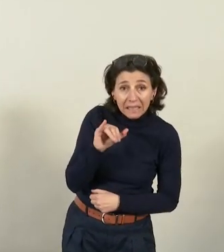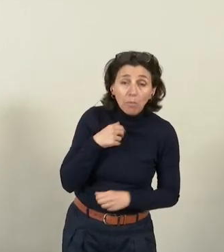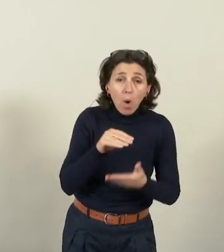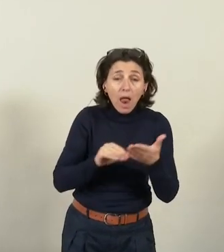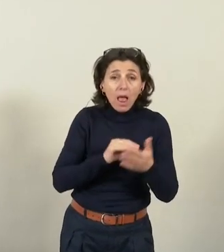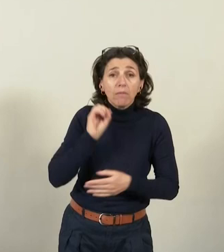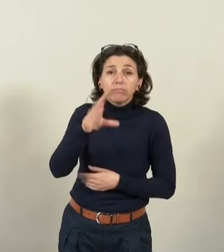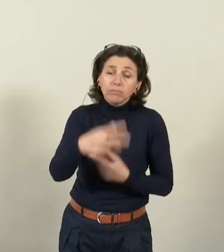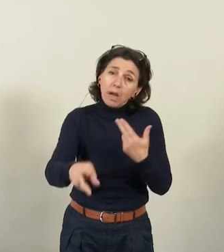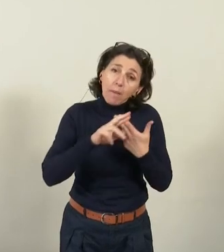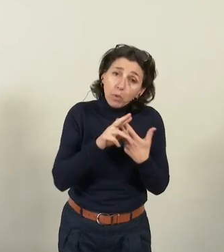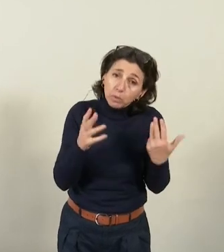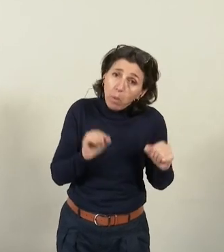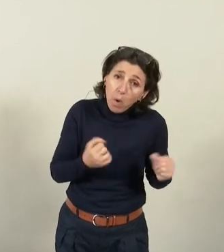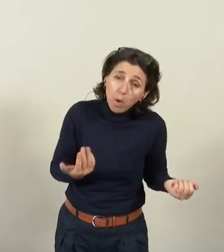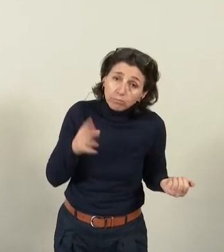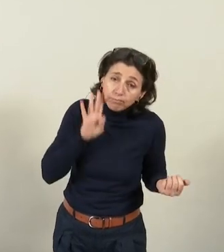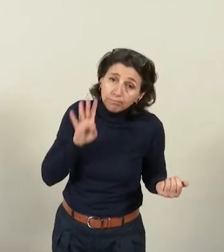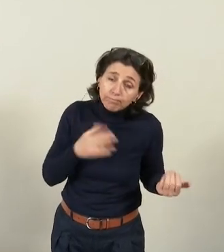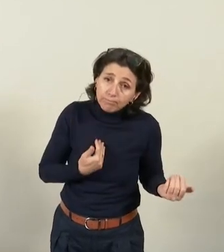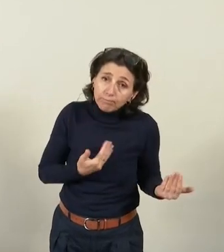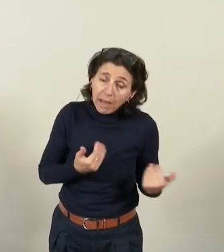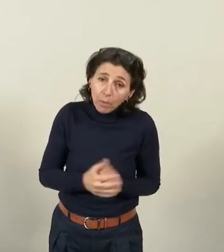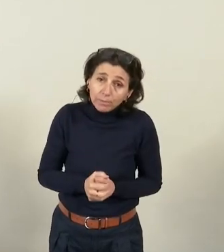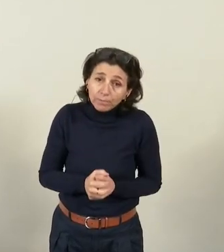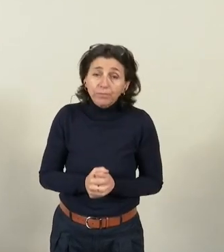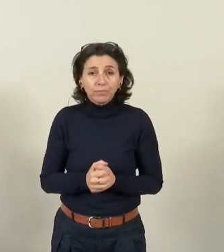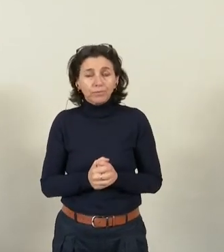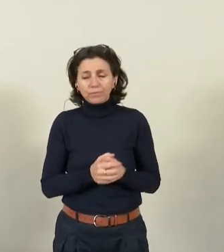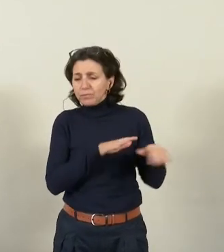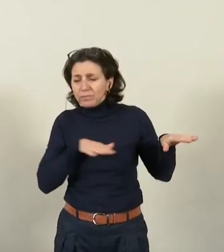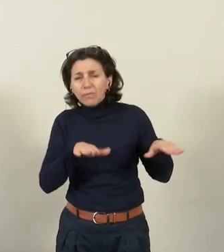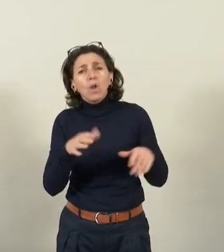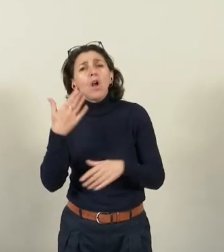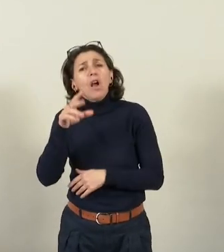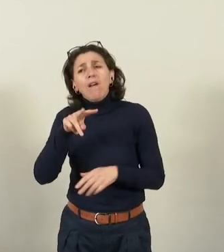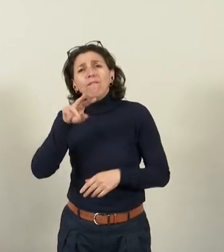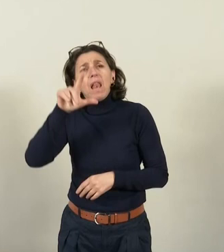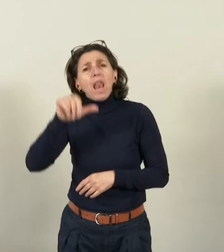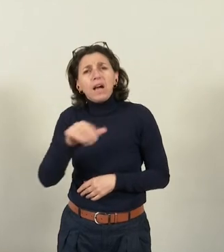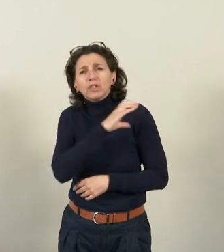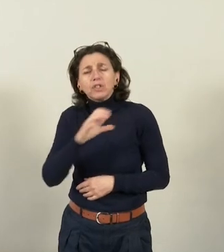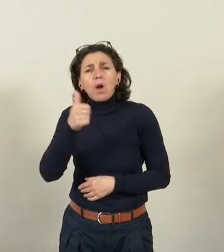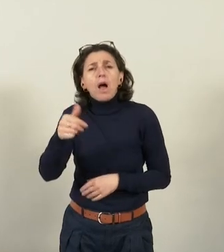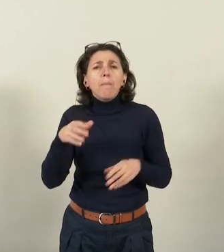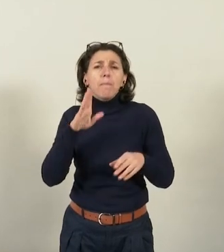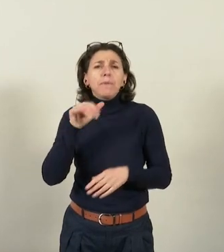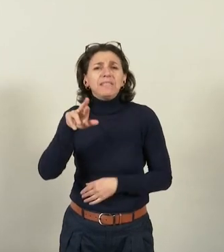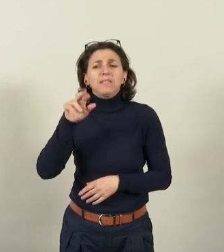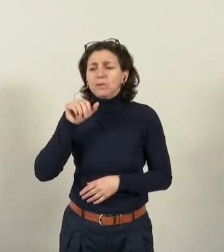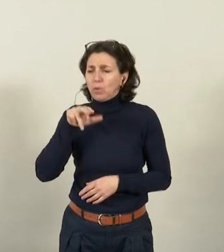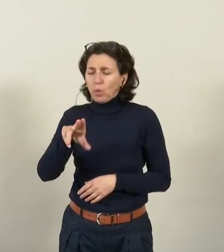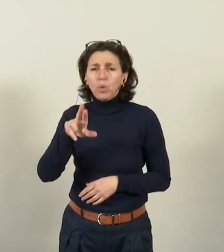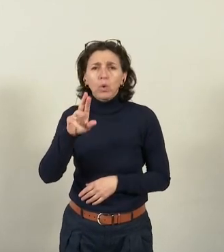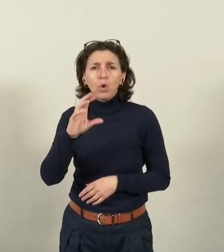avez eu le temps de préparer votre réponse il y a une villa 101 bis courberia avec un jardin vide depuis 10 ans